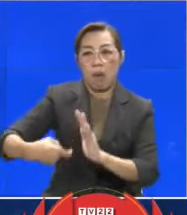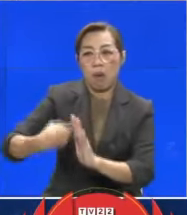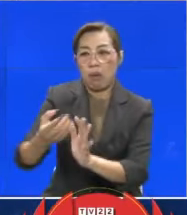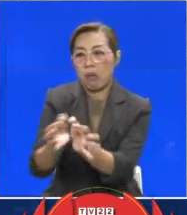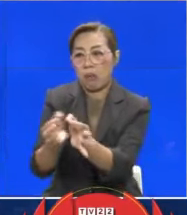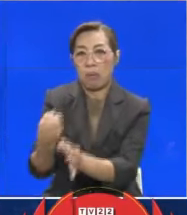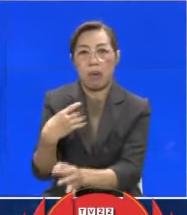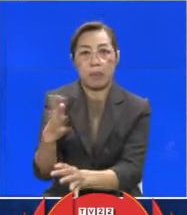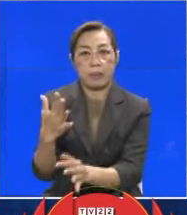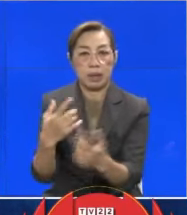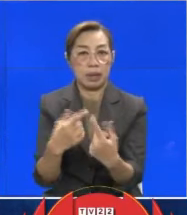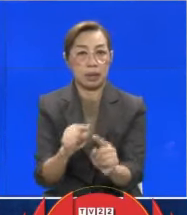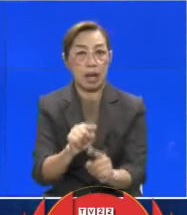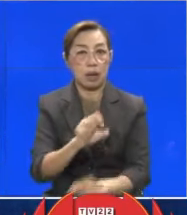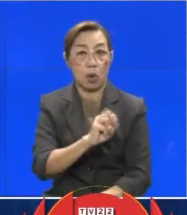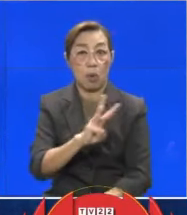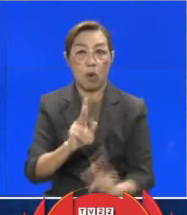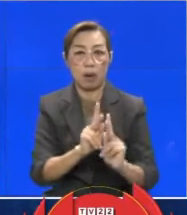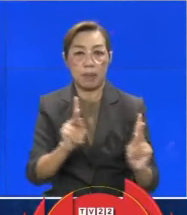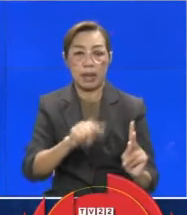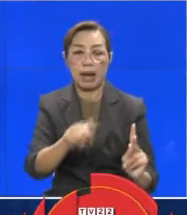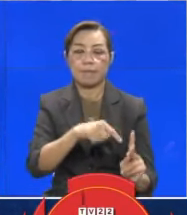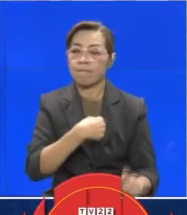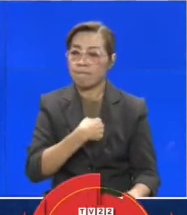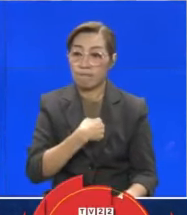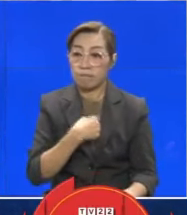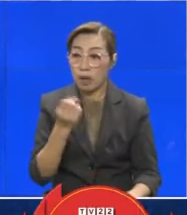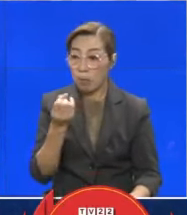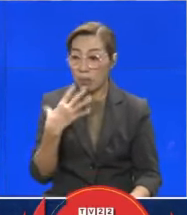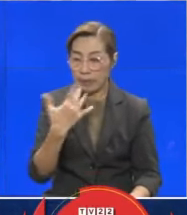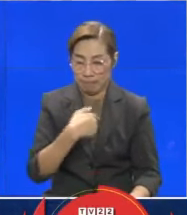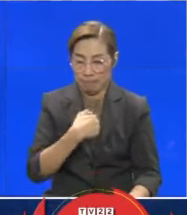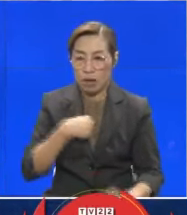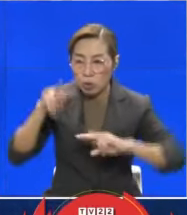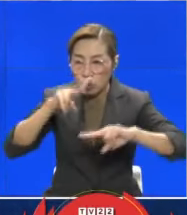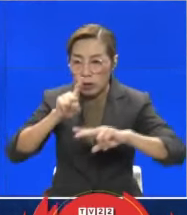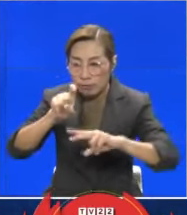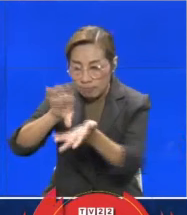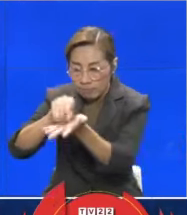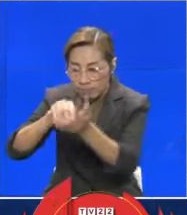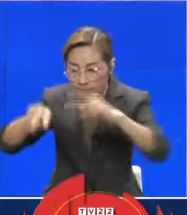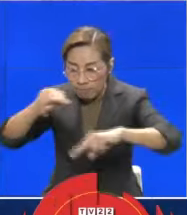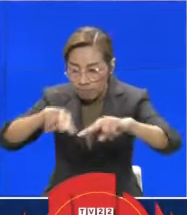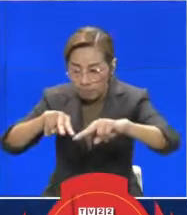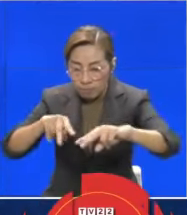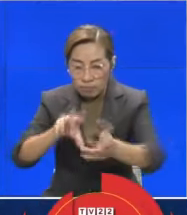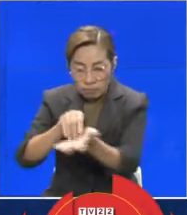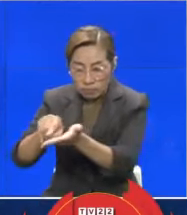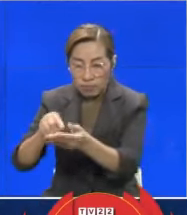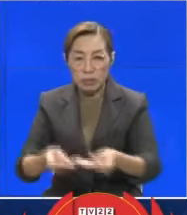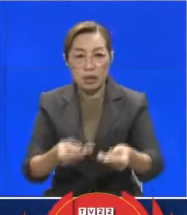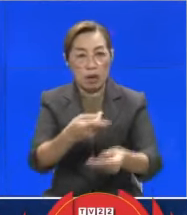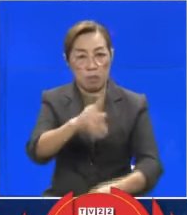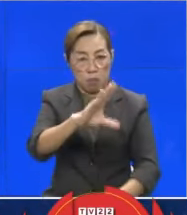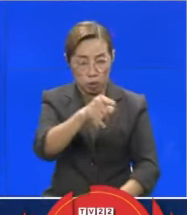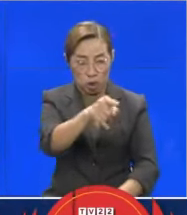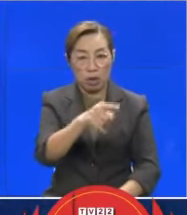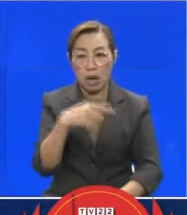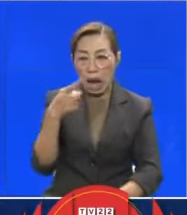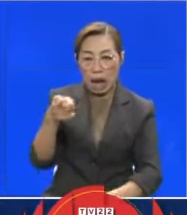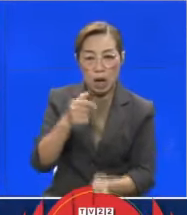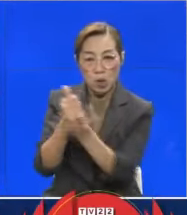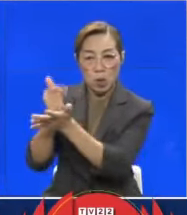รมาธิการของวุฒิสภาเนี่ยก็จะเดินหน้าทำหน้าที่ตรวจสอบต่อไปแล้วก็จะส่งเรื่องให้ปปช.เอาผิดคนที่เกี่ยวข้